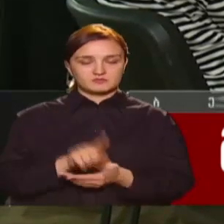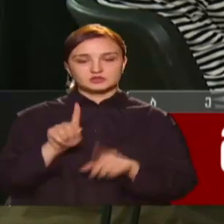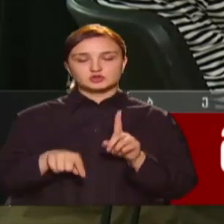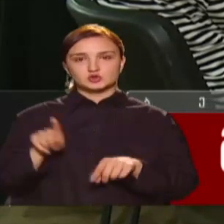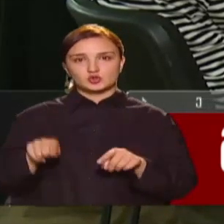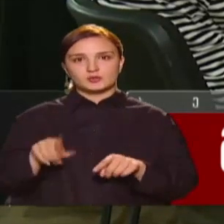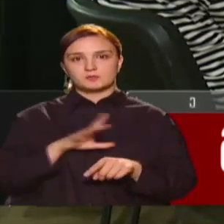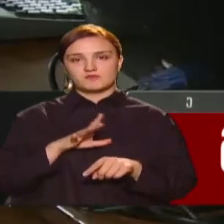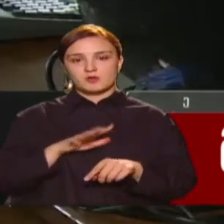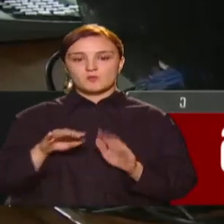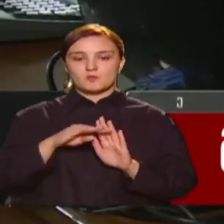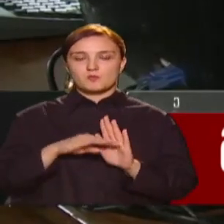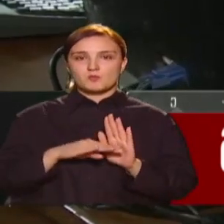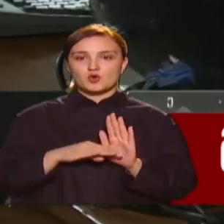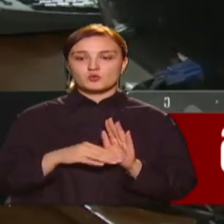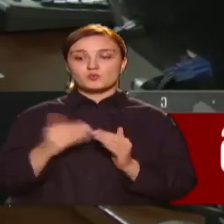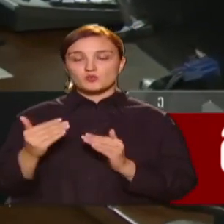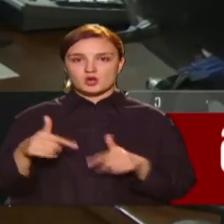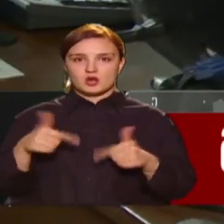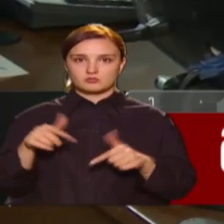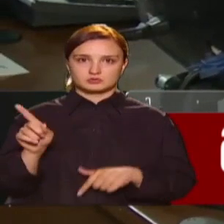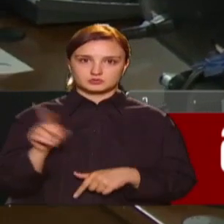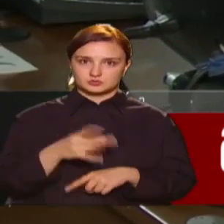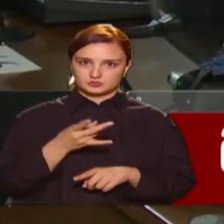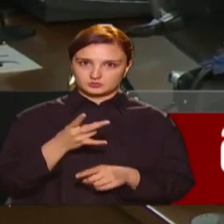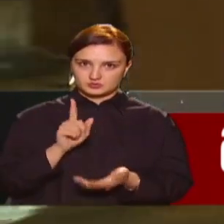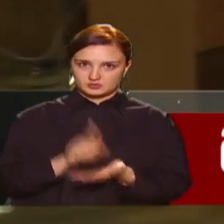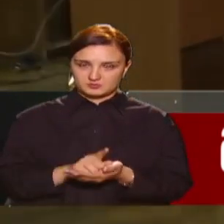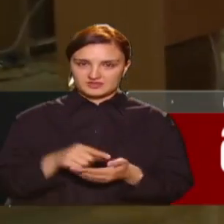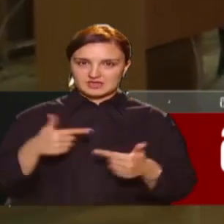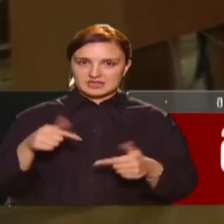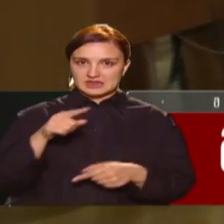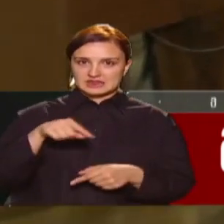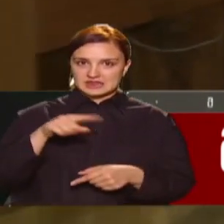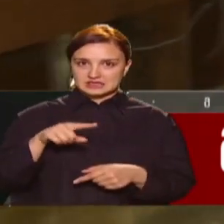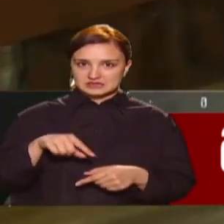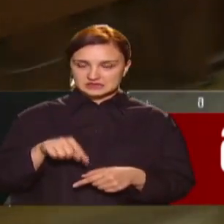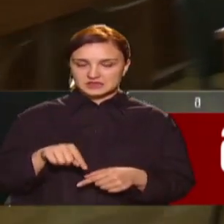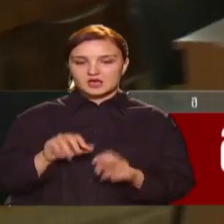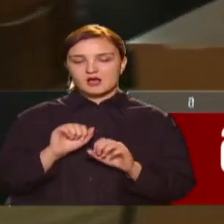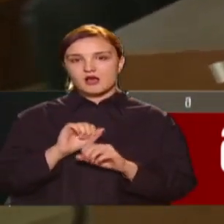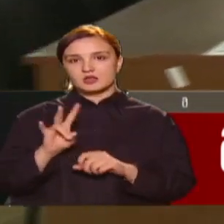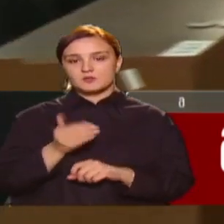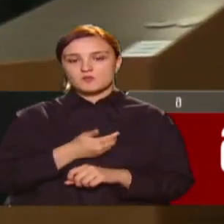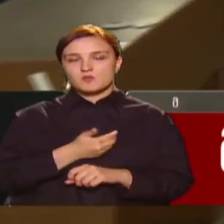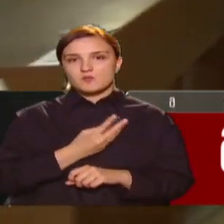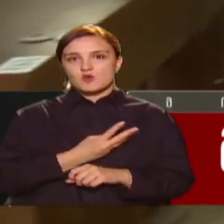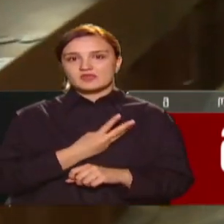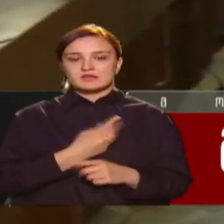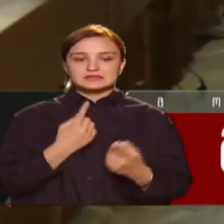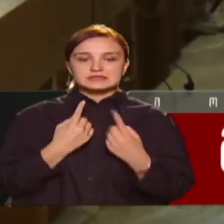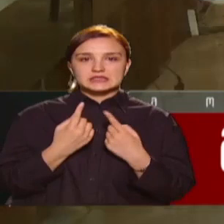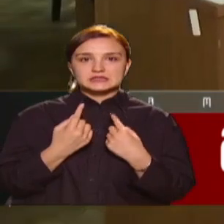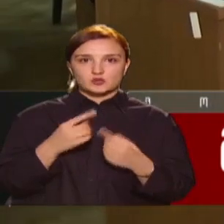Ზოგიერთ შემთხვევაში პროგრამიდან გამომდინარე მათ ტესტირება უნდა გაიარონ, რასაც შემოქმედებითი ტური ან მოტივაციური გასაუბრება